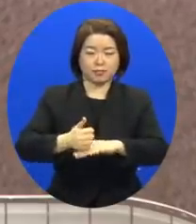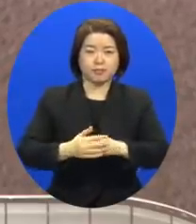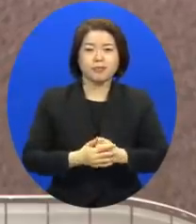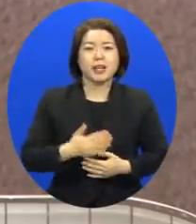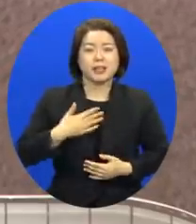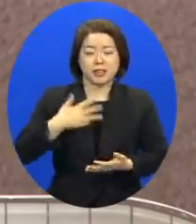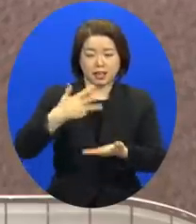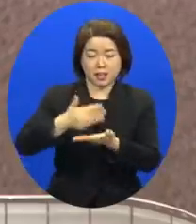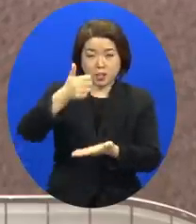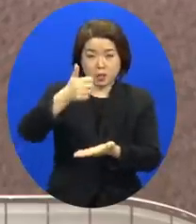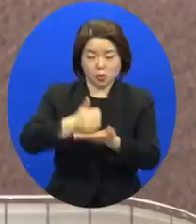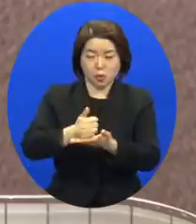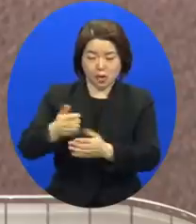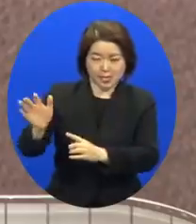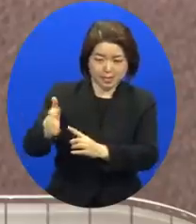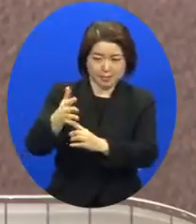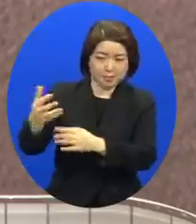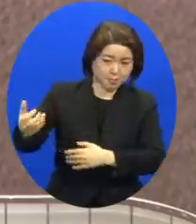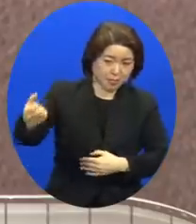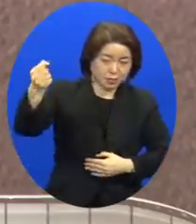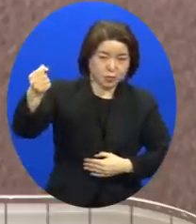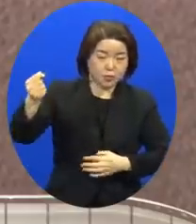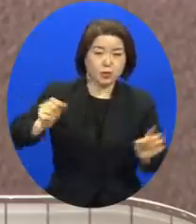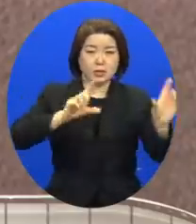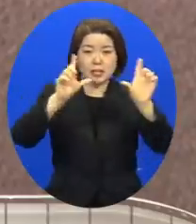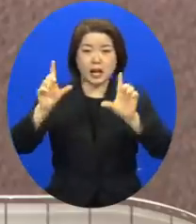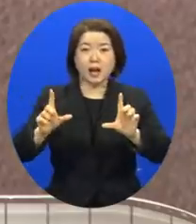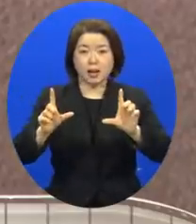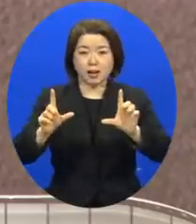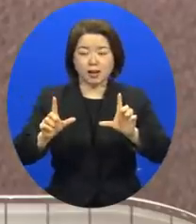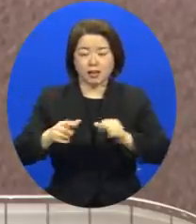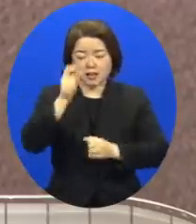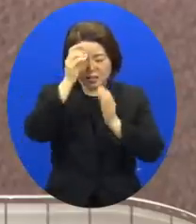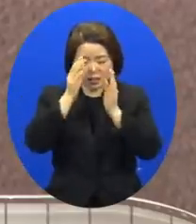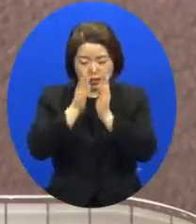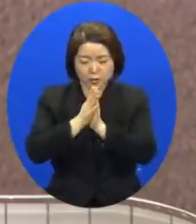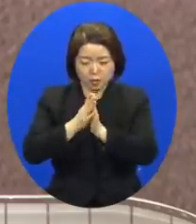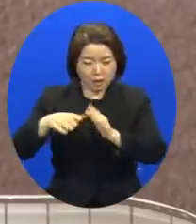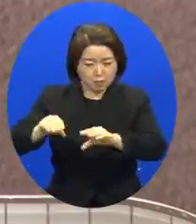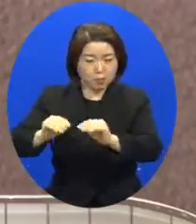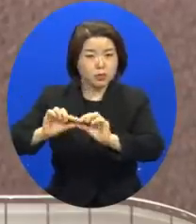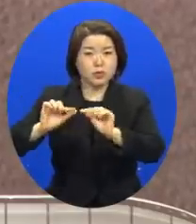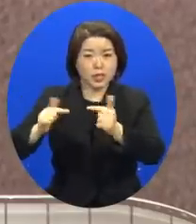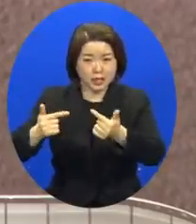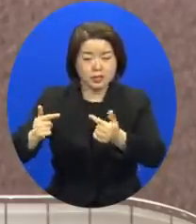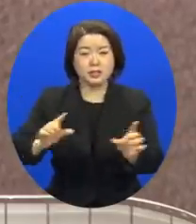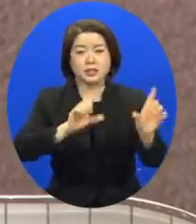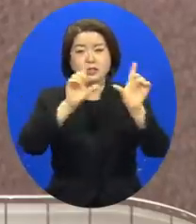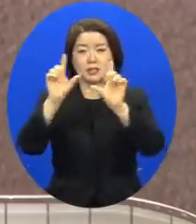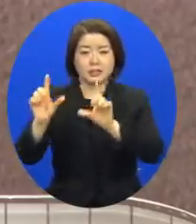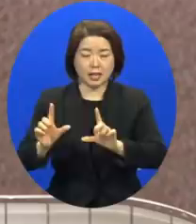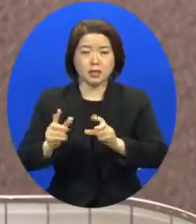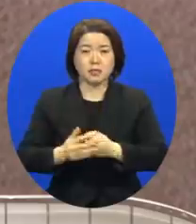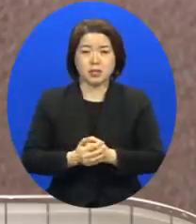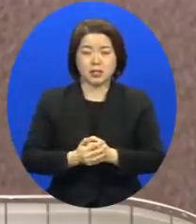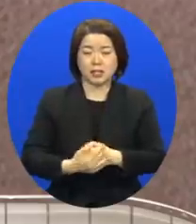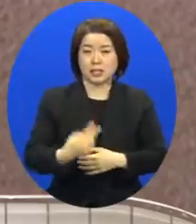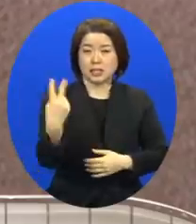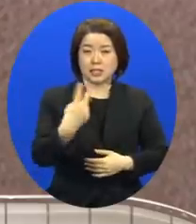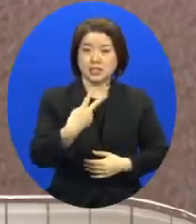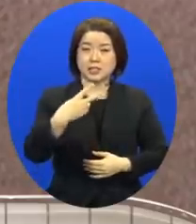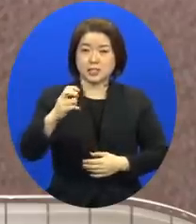내가 여호와의 깃발을 들고 사는 삶 기도가 끊어지지 않는 삶이 2020